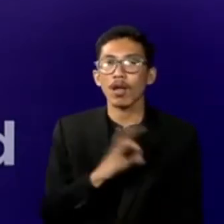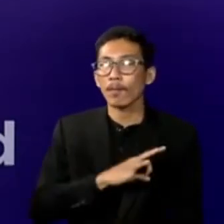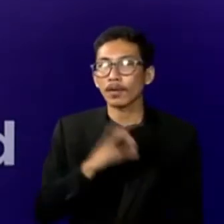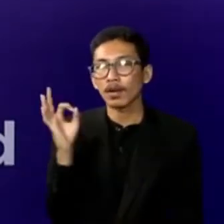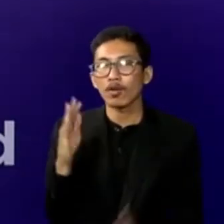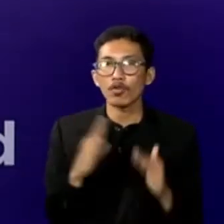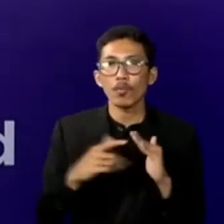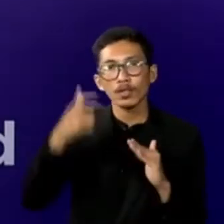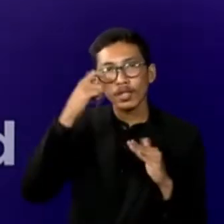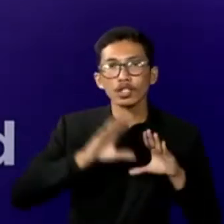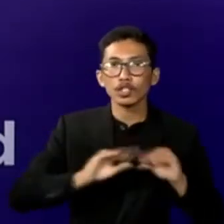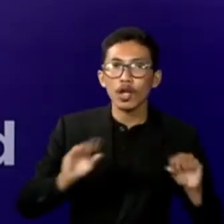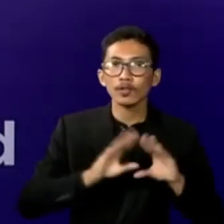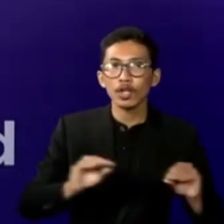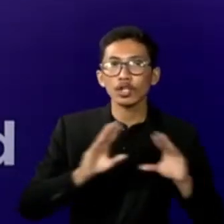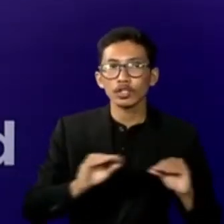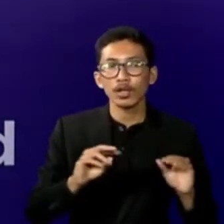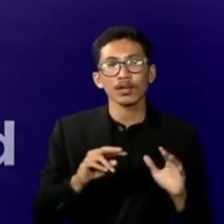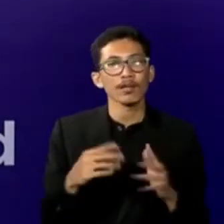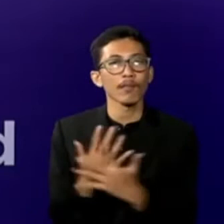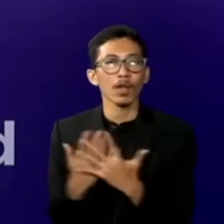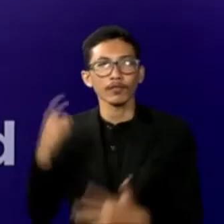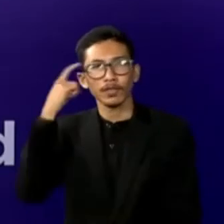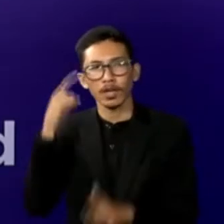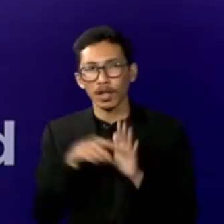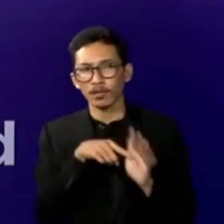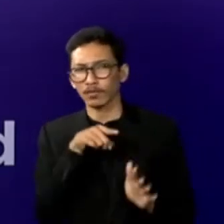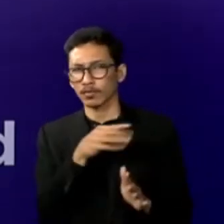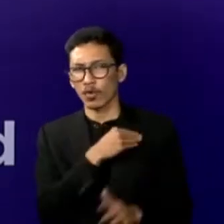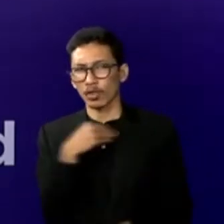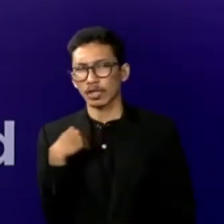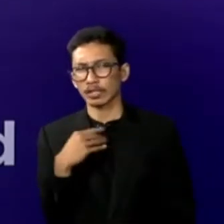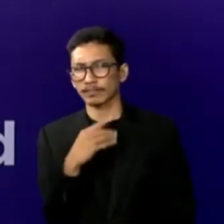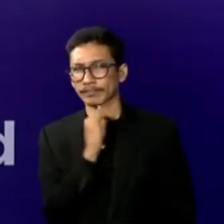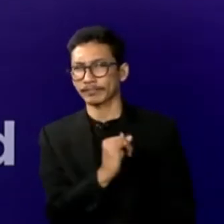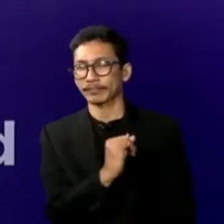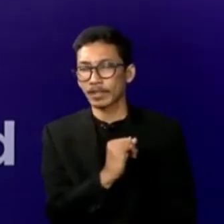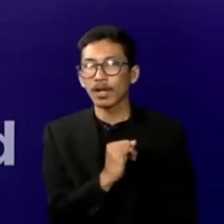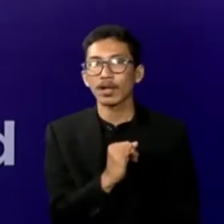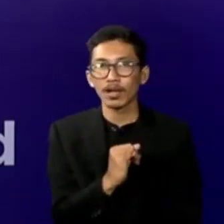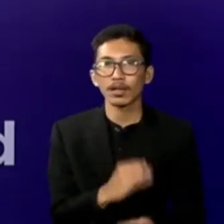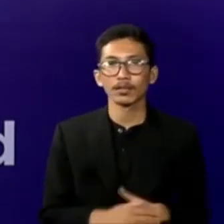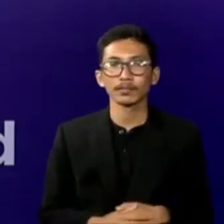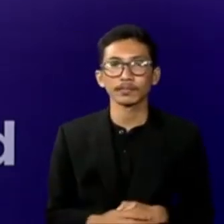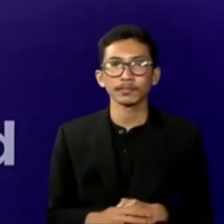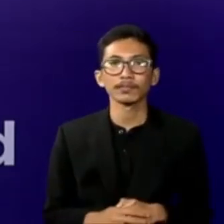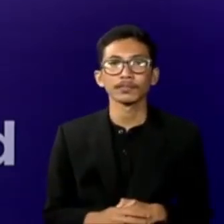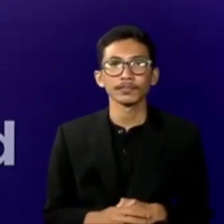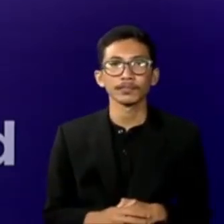sakit seperti itu tapi masih distrik misasi oleh masyarakat nah saya sudah bicara sama